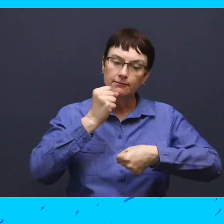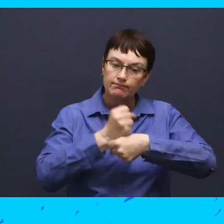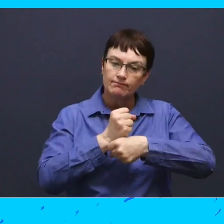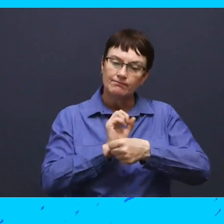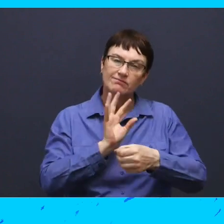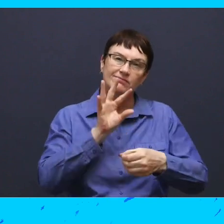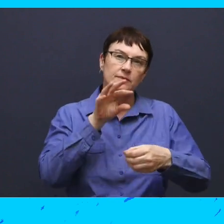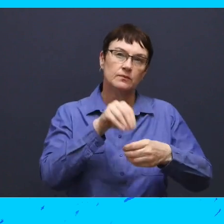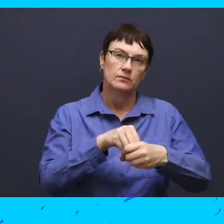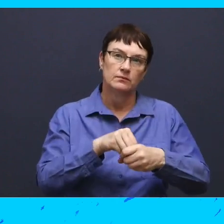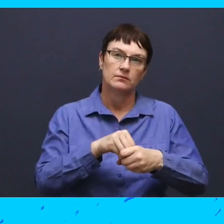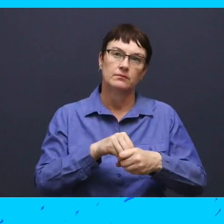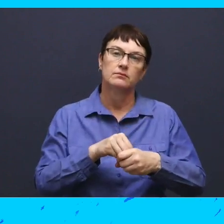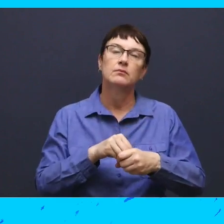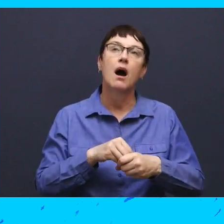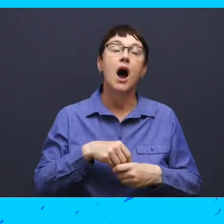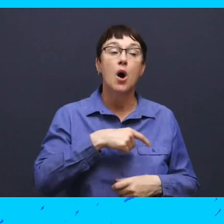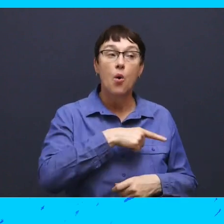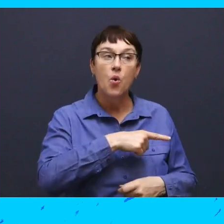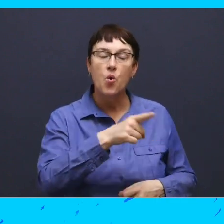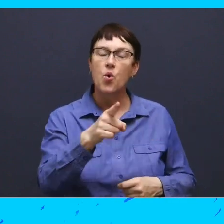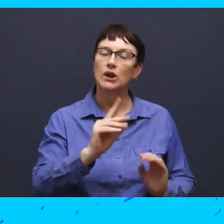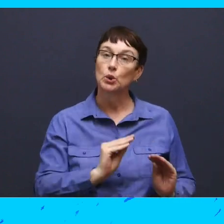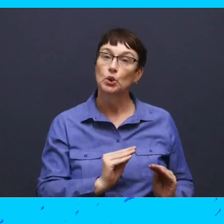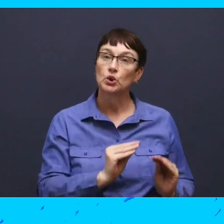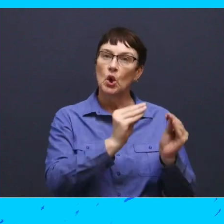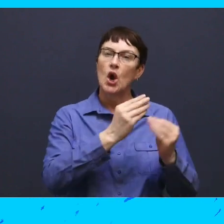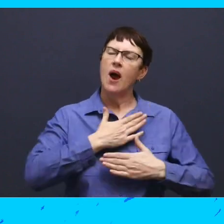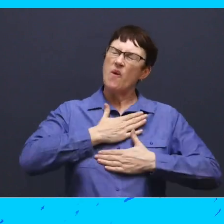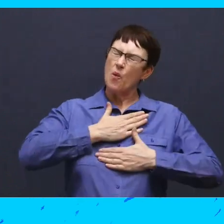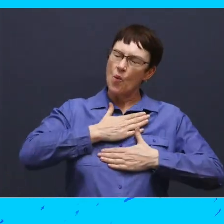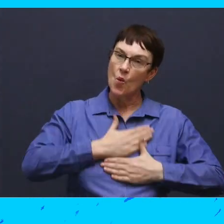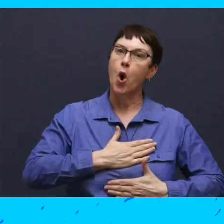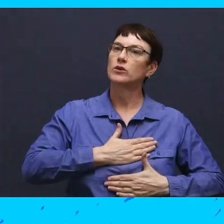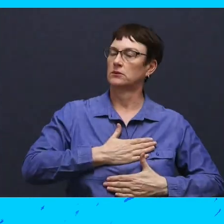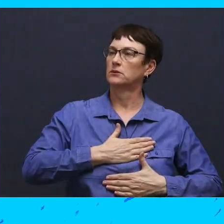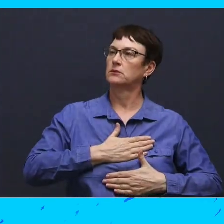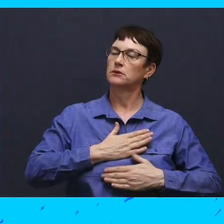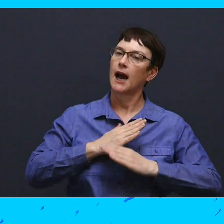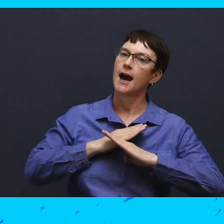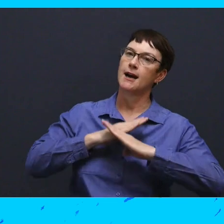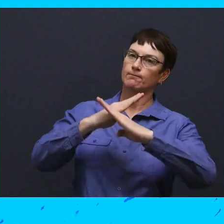étudiante. Oui, je suis de Taya.